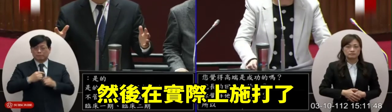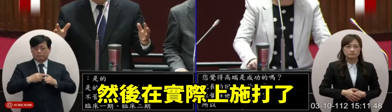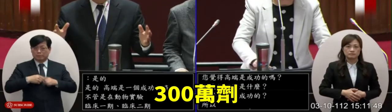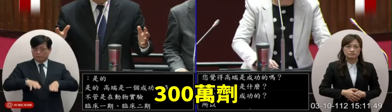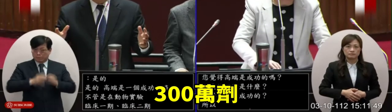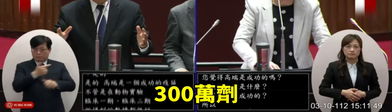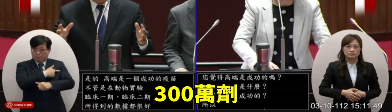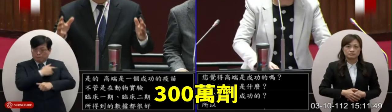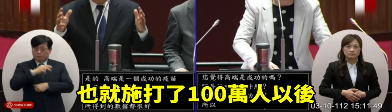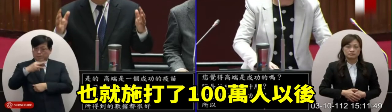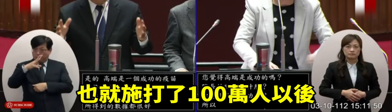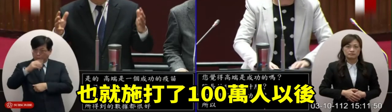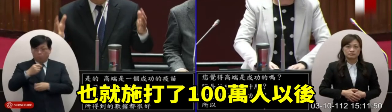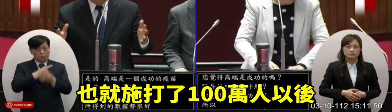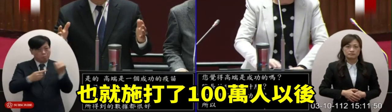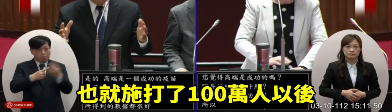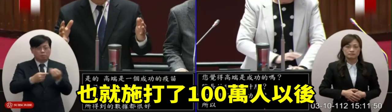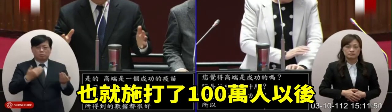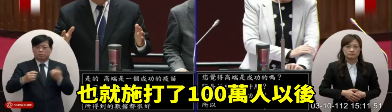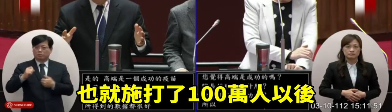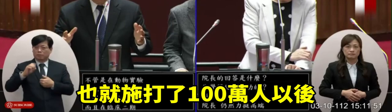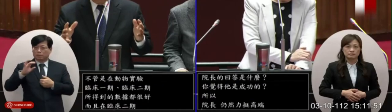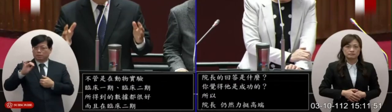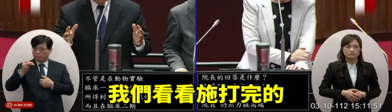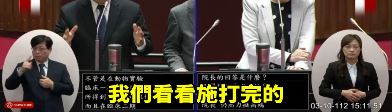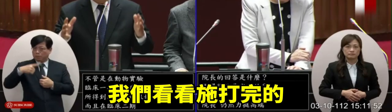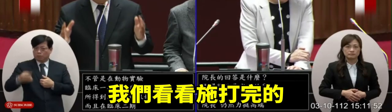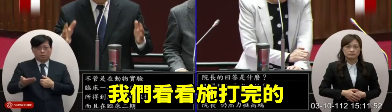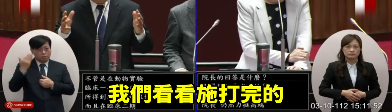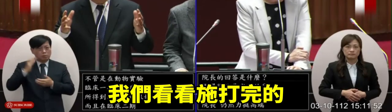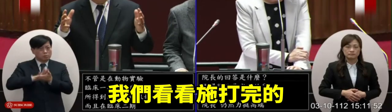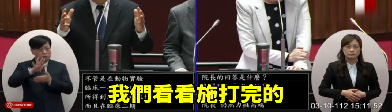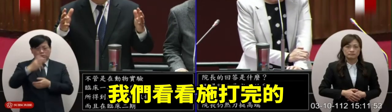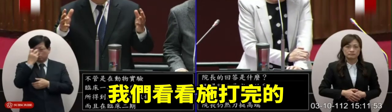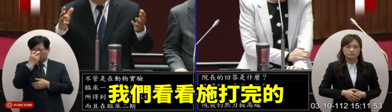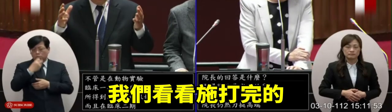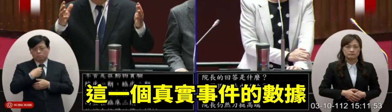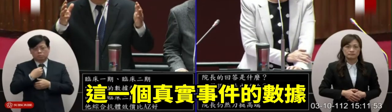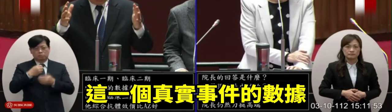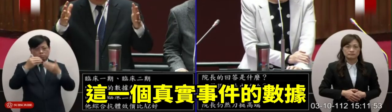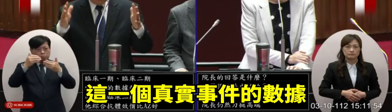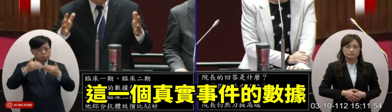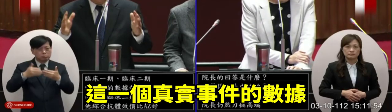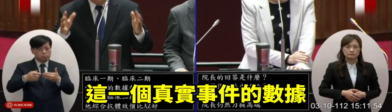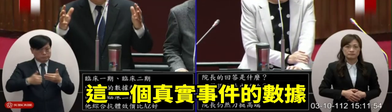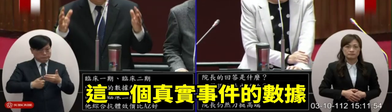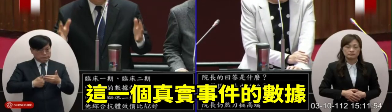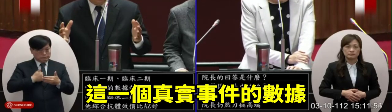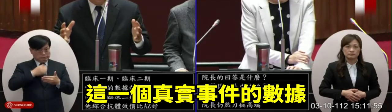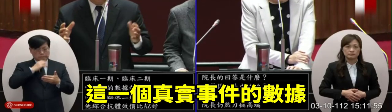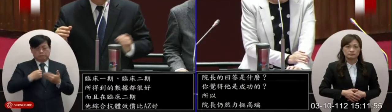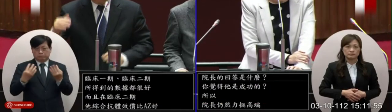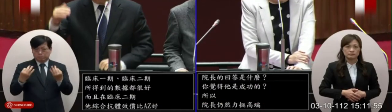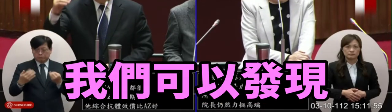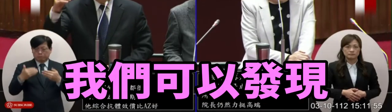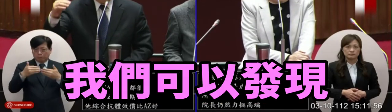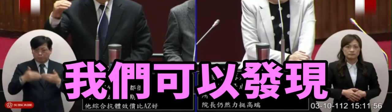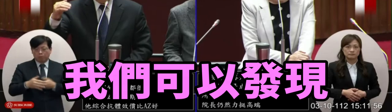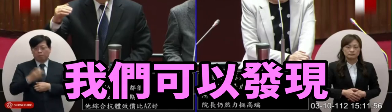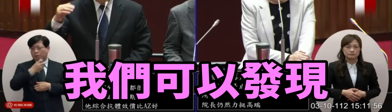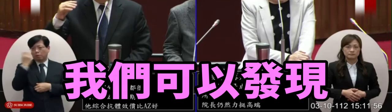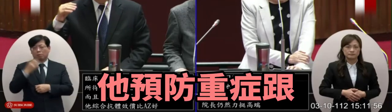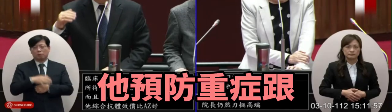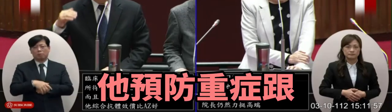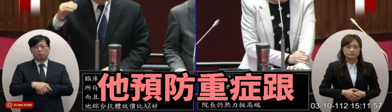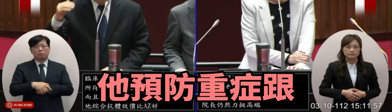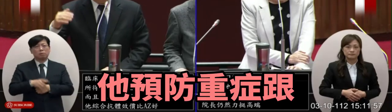施打了300万剂，也就施打了100万人以后，我们看看施打完的这一个真实世界的数据呢，我们可以发